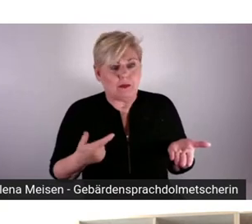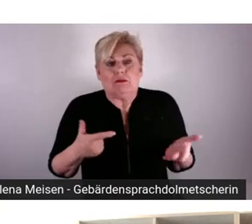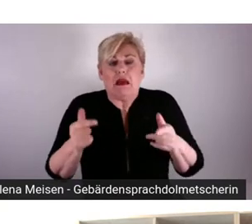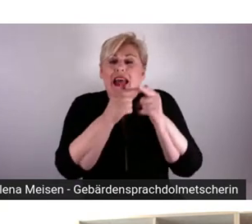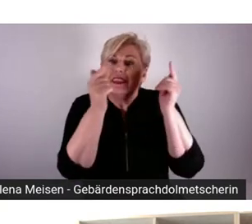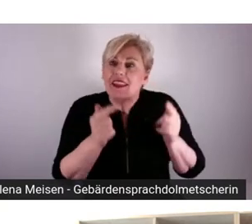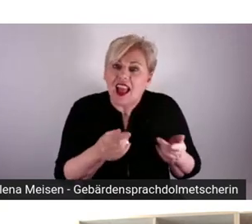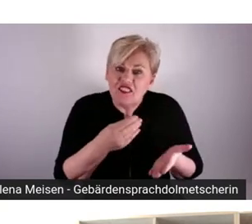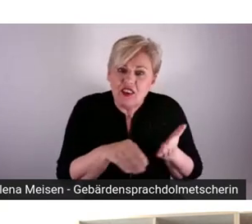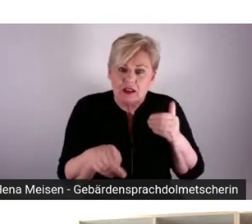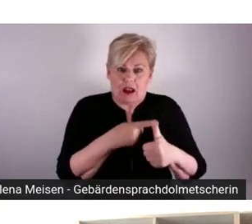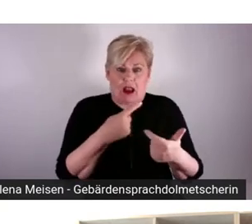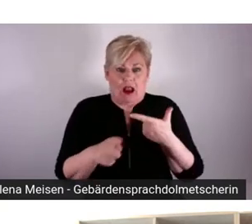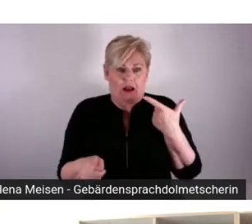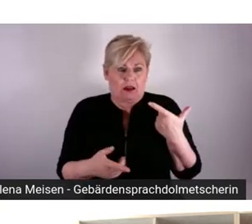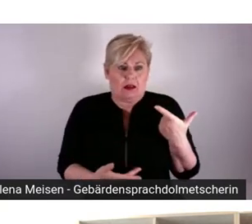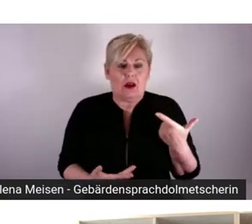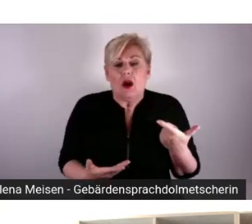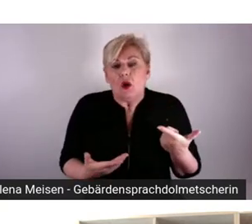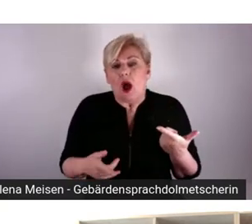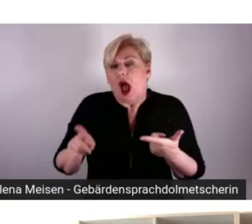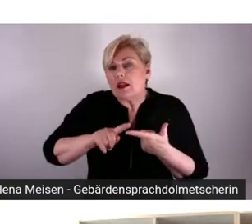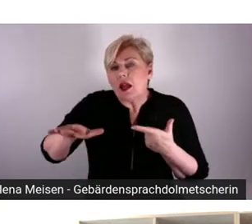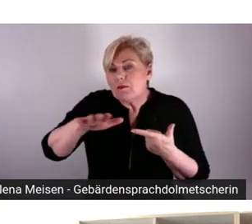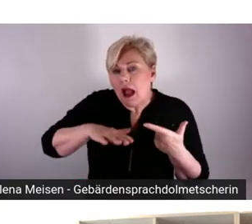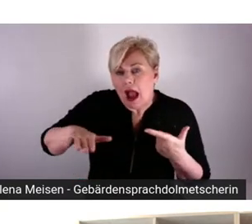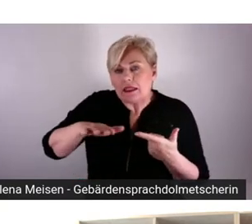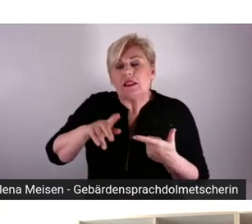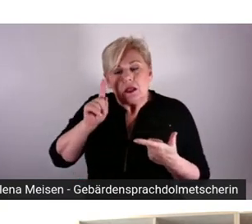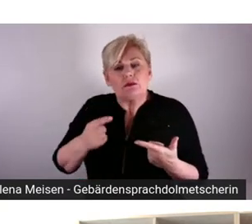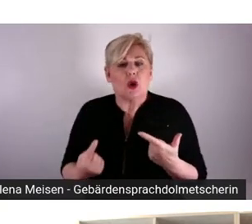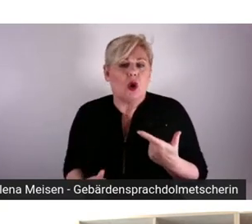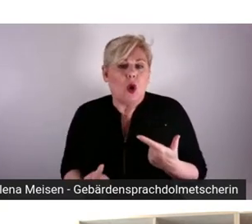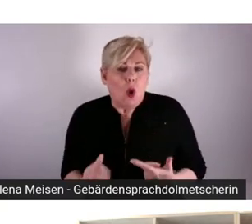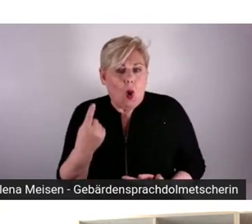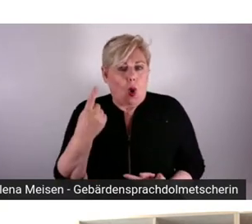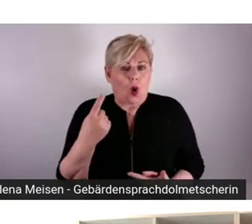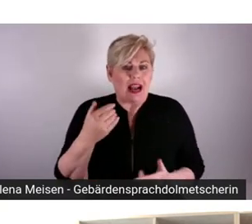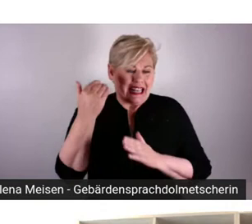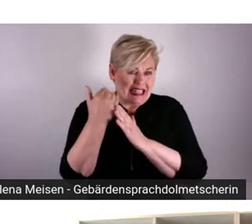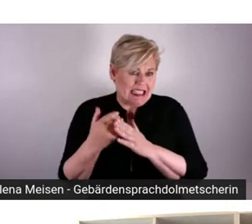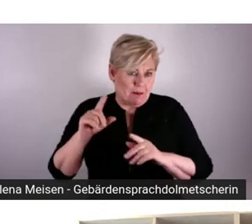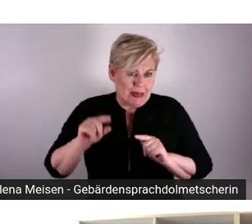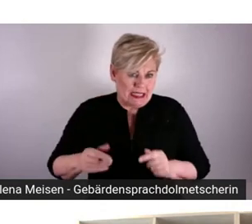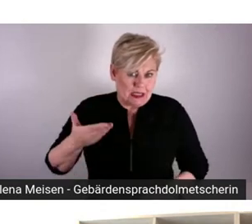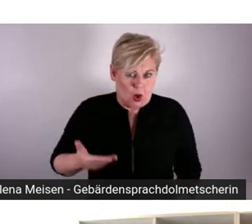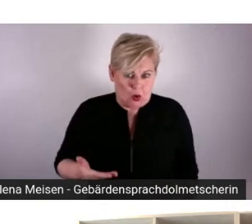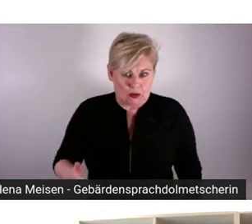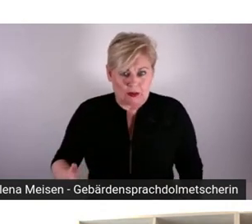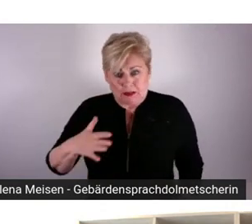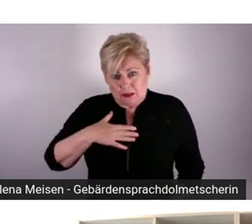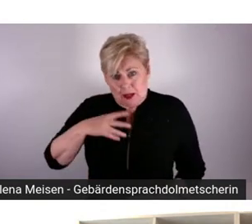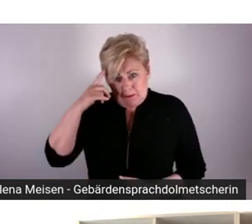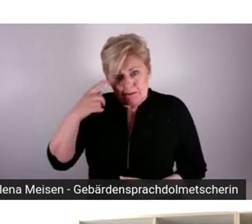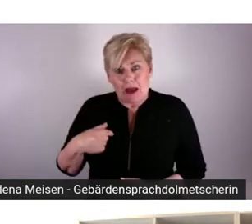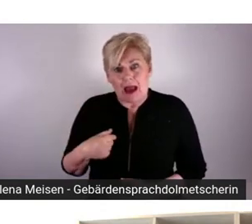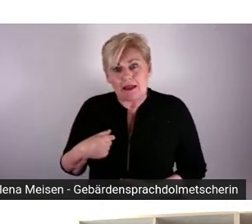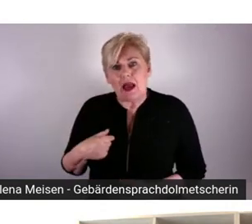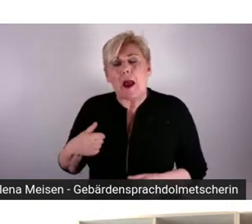Tarifverträge, in den Bereichen, wo wir das nicht haben, eben durch einen höheren gesetzlichen Mindestlohn. Unserer Meinung nach ist es dringend